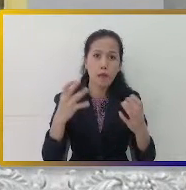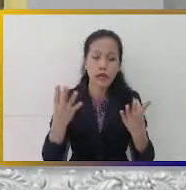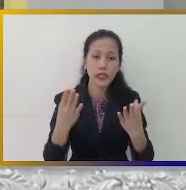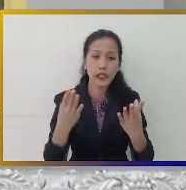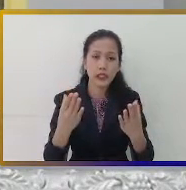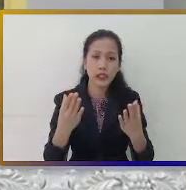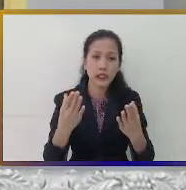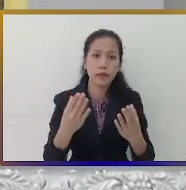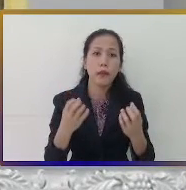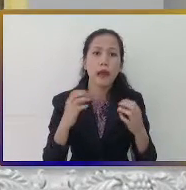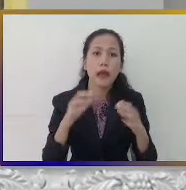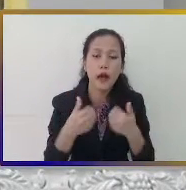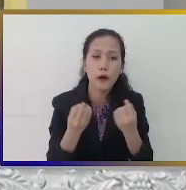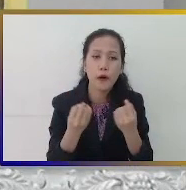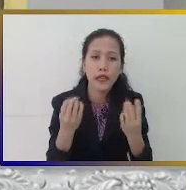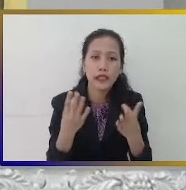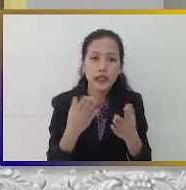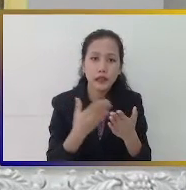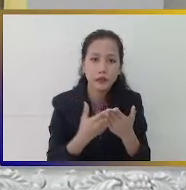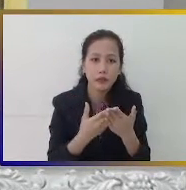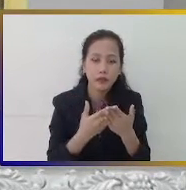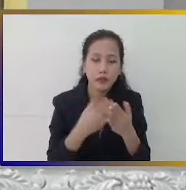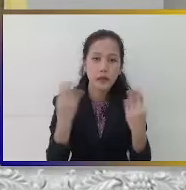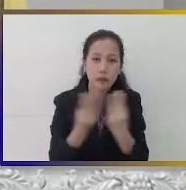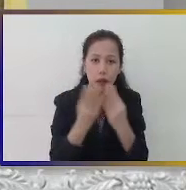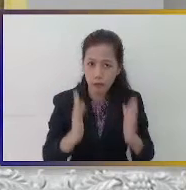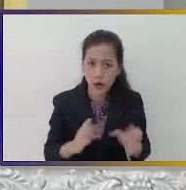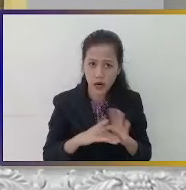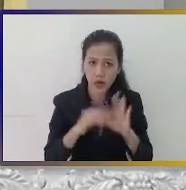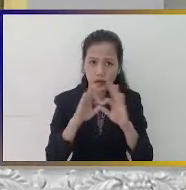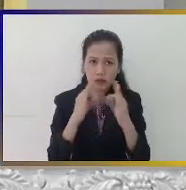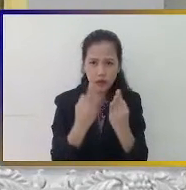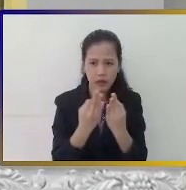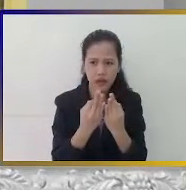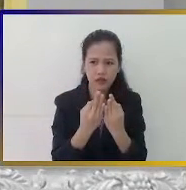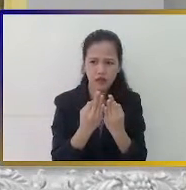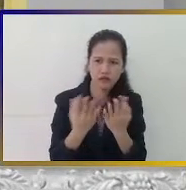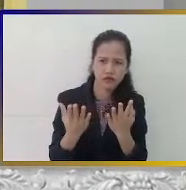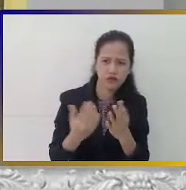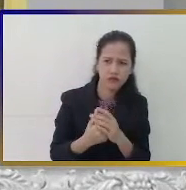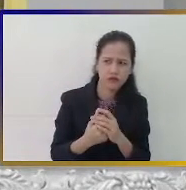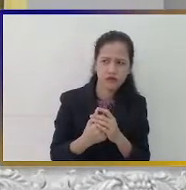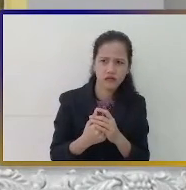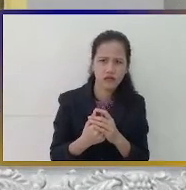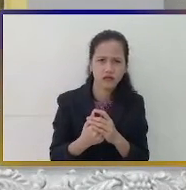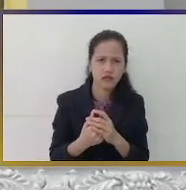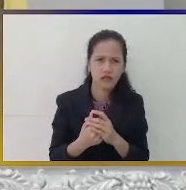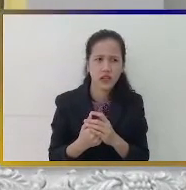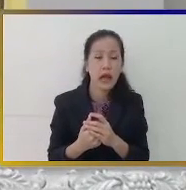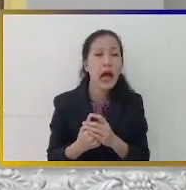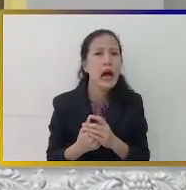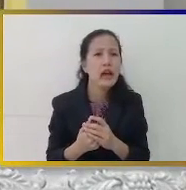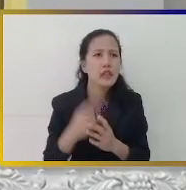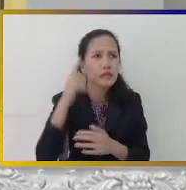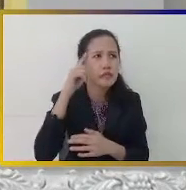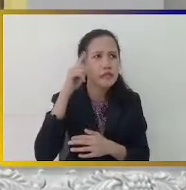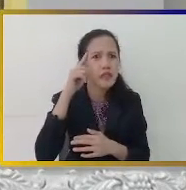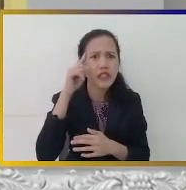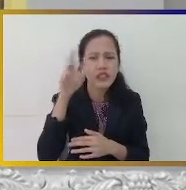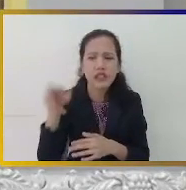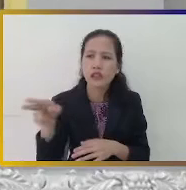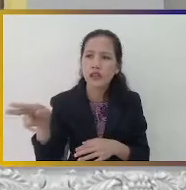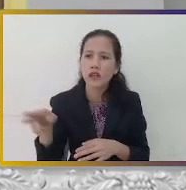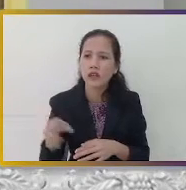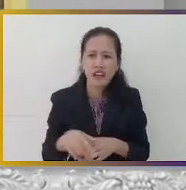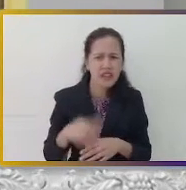minsan yung katagaan na yan, nagiging corny rin po yan. Panginoon, nakita mo yung ginawa. Kita mo naman yung nangyayari sa atin.